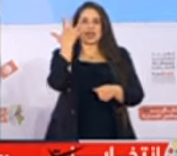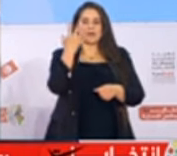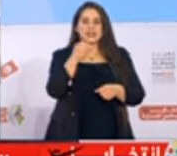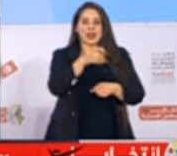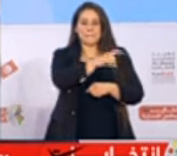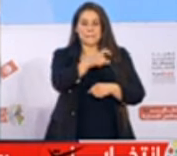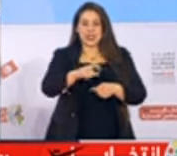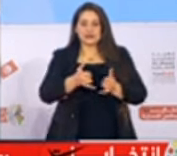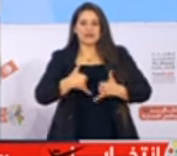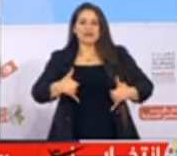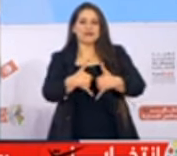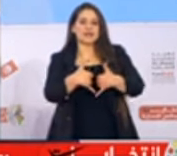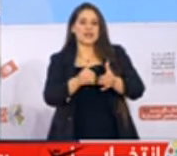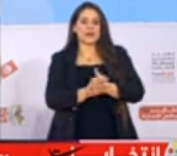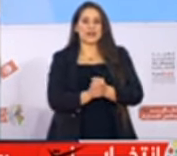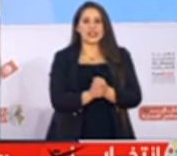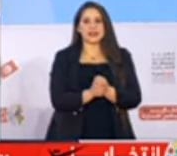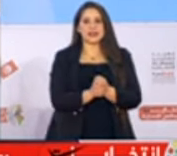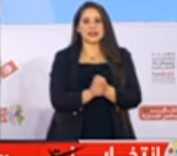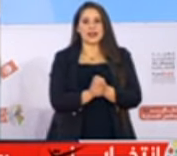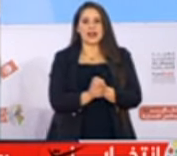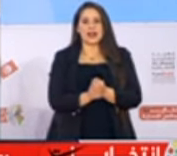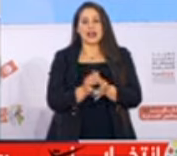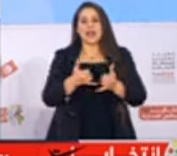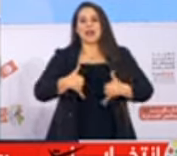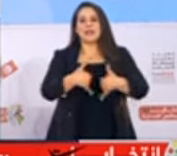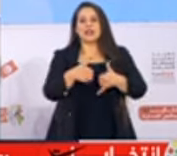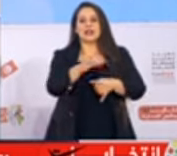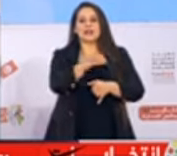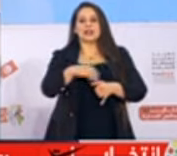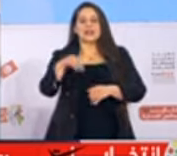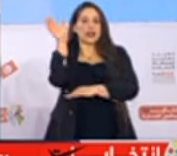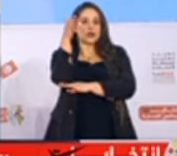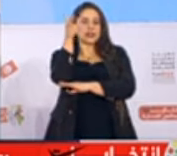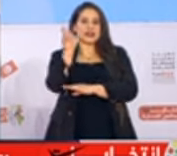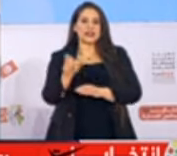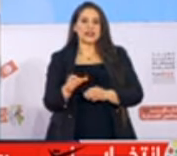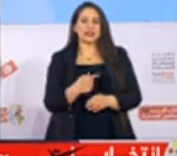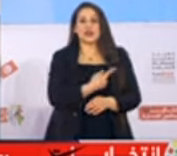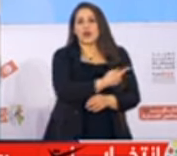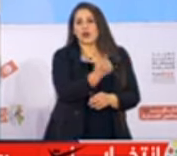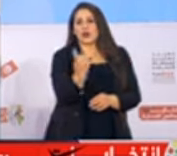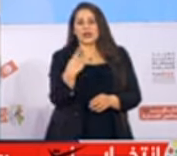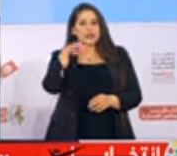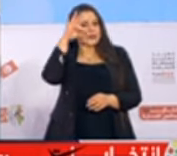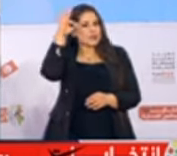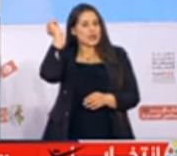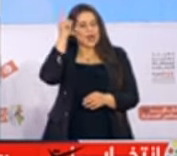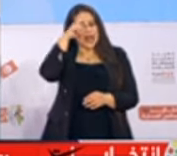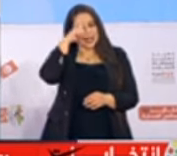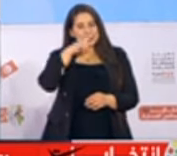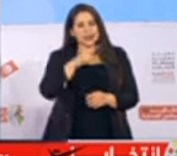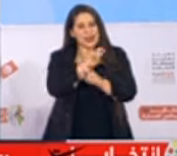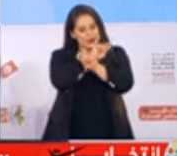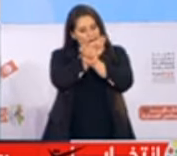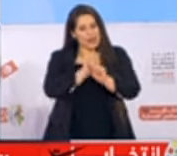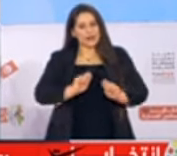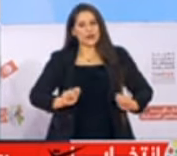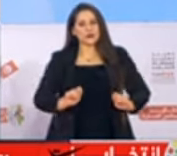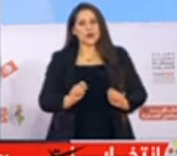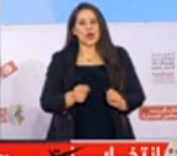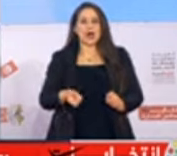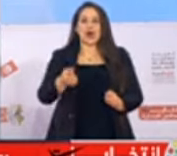أقاليم، انتهاء إلى الغرفة الثانية اللي هي المجلس الوطني للجهات والأقاليم. هذوما توانسة زادا نحترموهم، وديما رانا نقولوا